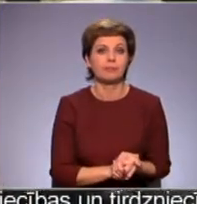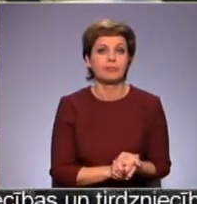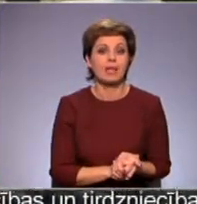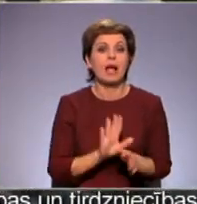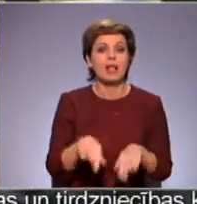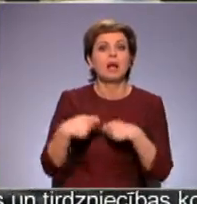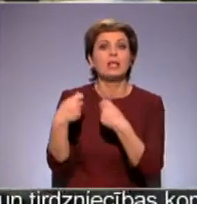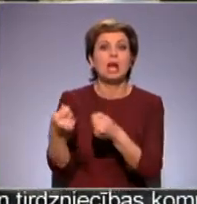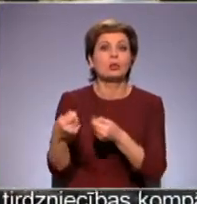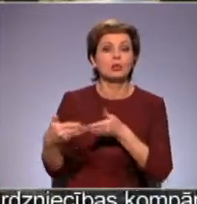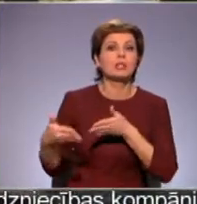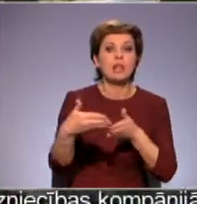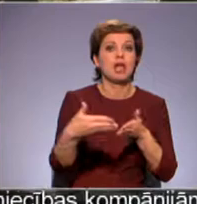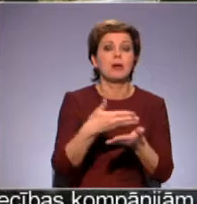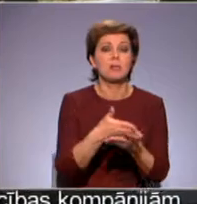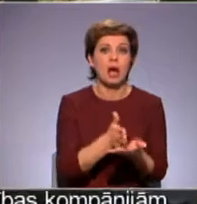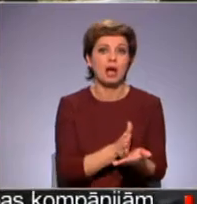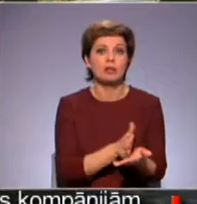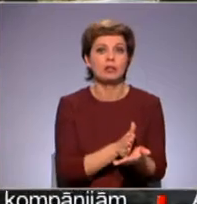Lai iedotu ceļu maizi